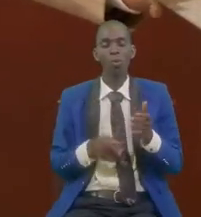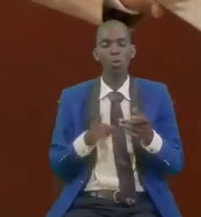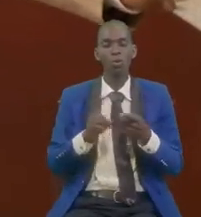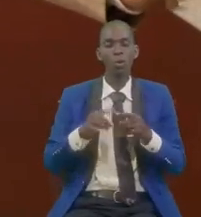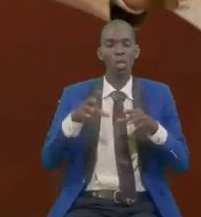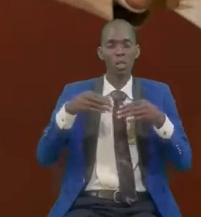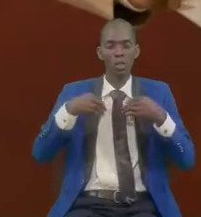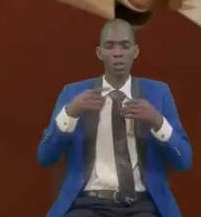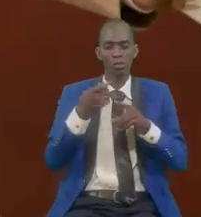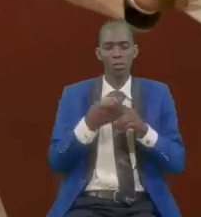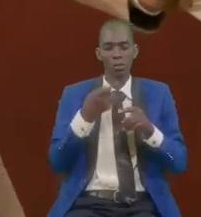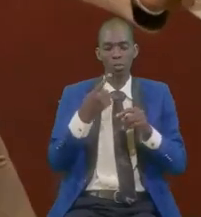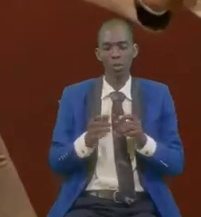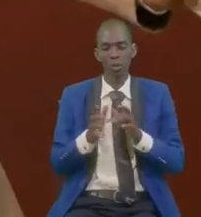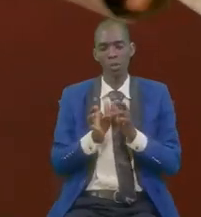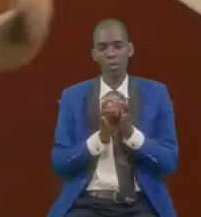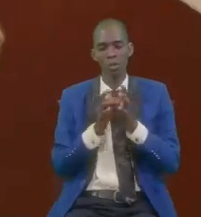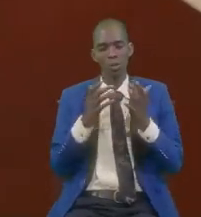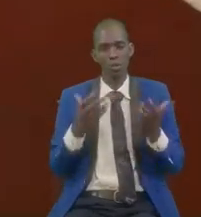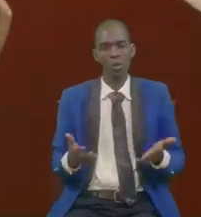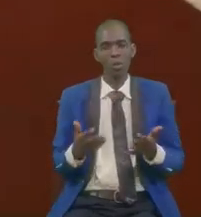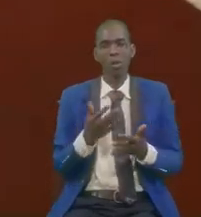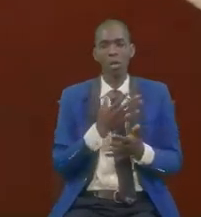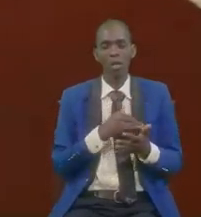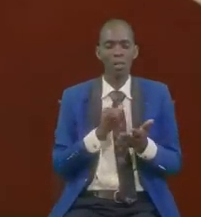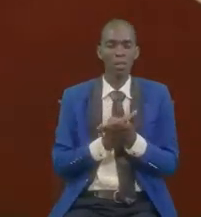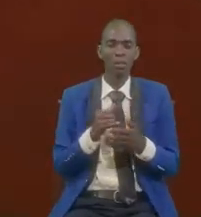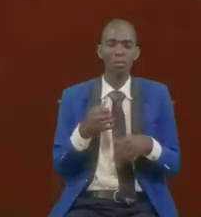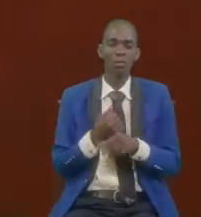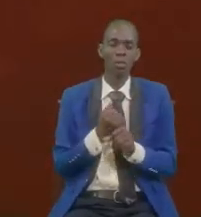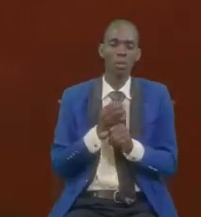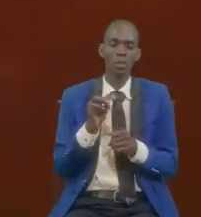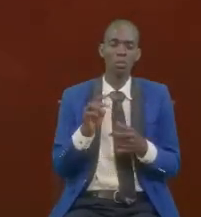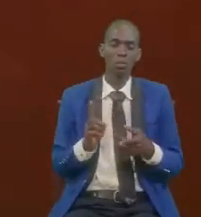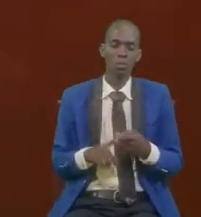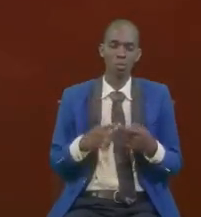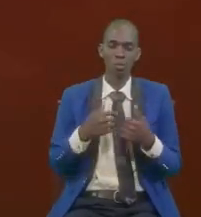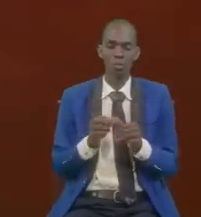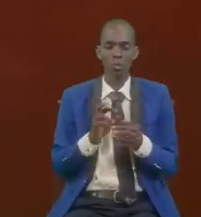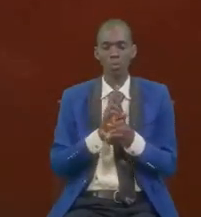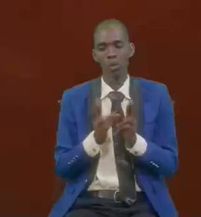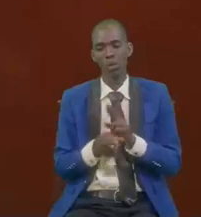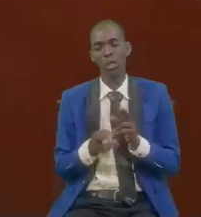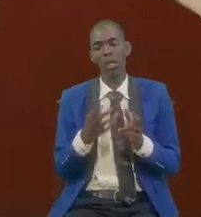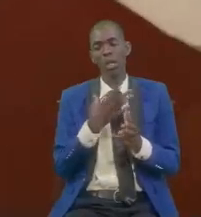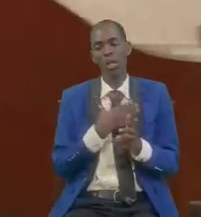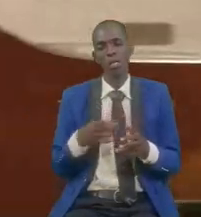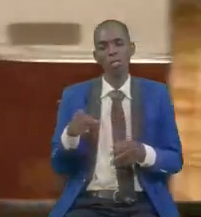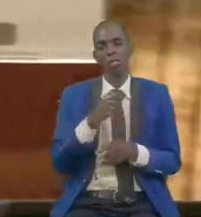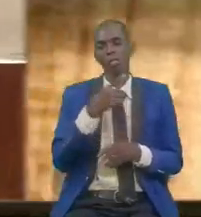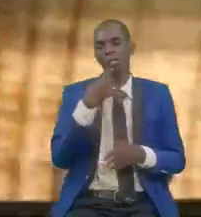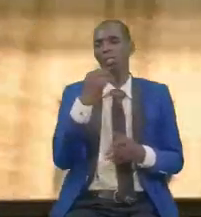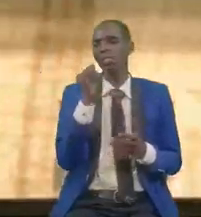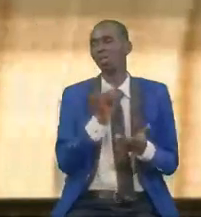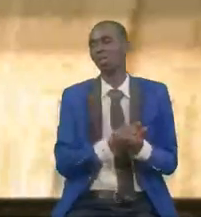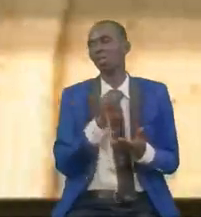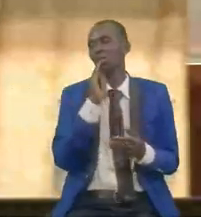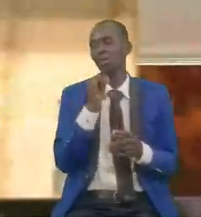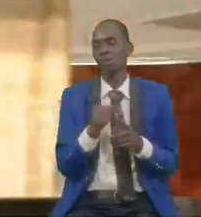qu'il n'accepte pas et ce qui le pousse à se repentir, il dit non, que c'est la parole d'un homme. Et c'est